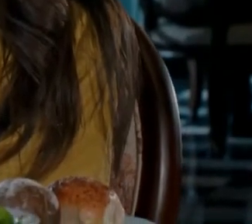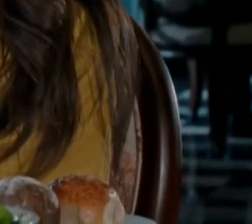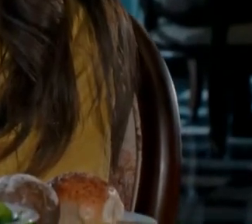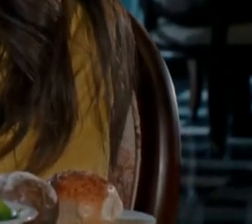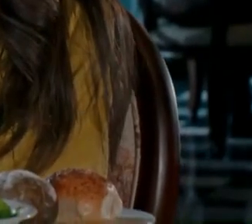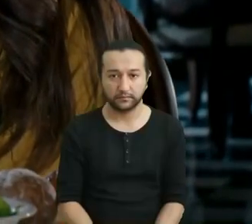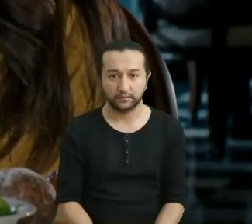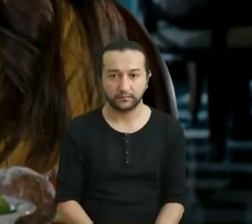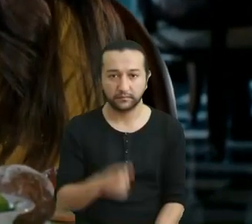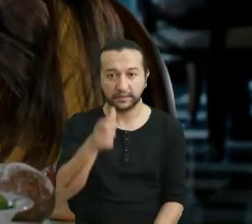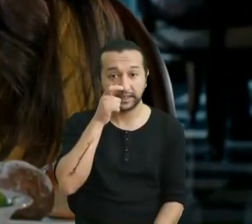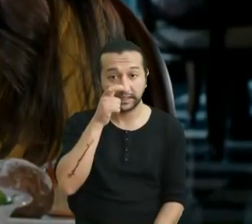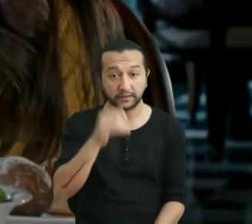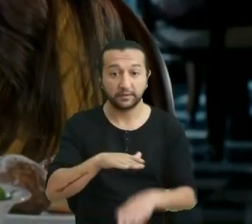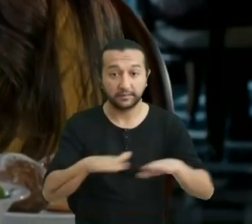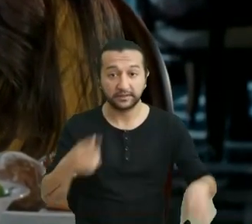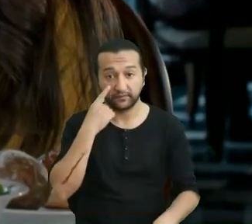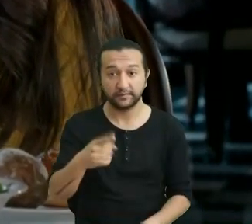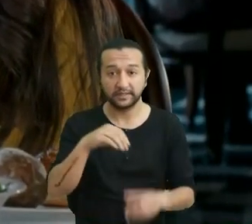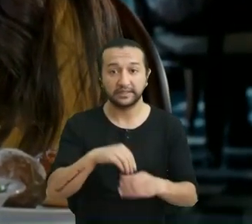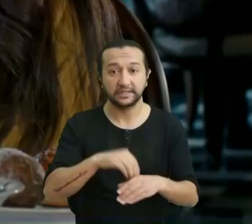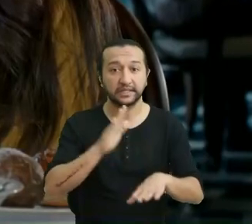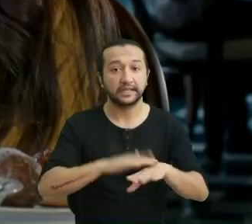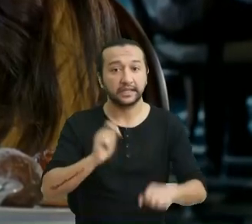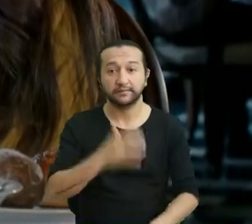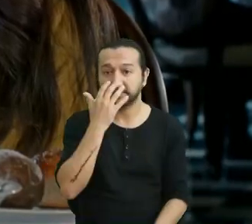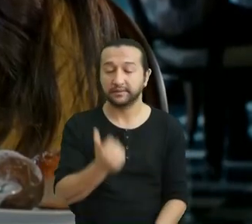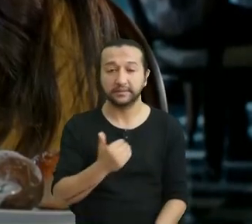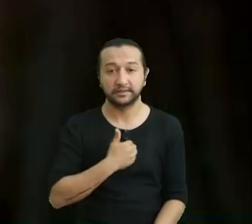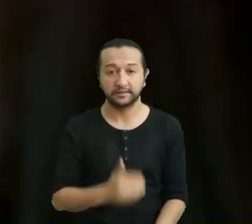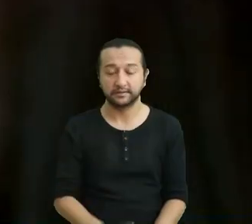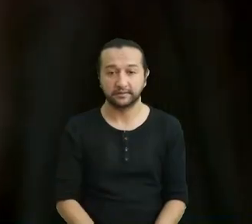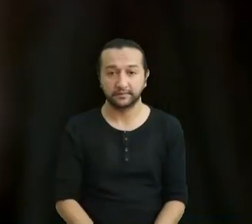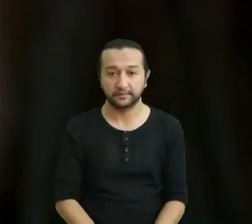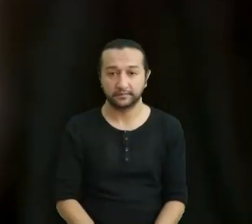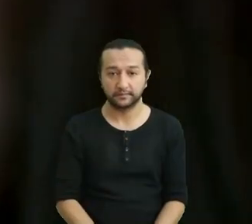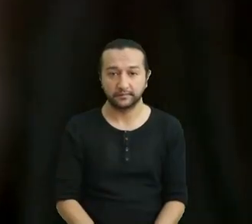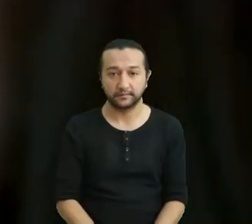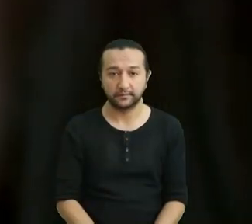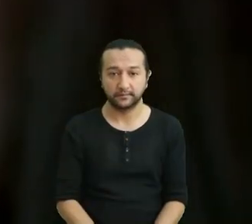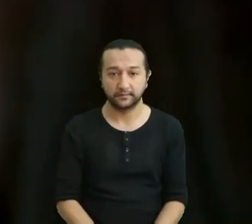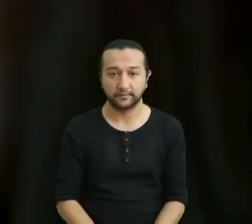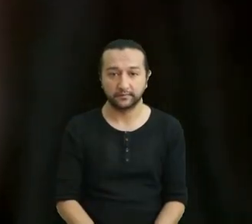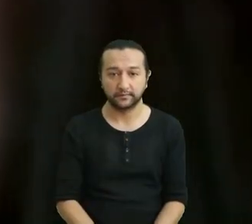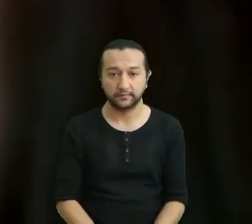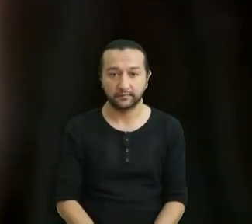Dikkatinizi masaya vermeniz için daha ne kadar bekleriz? Değil mi?